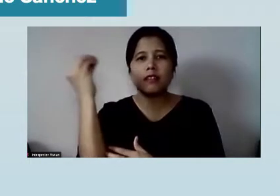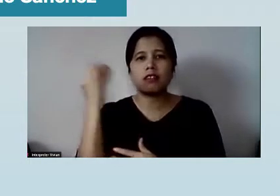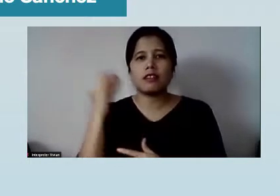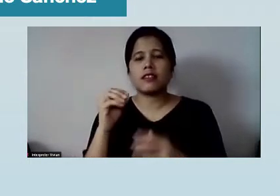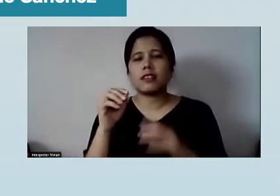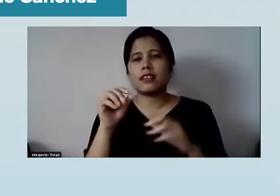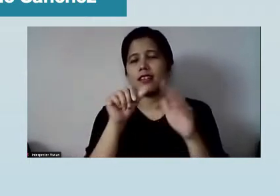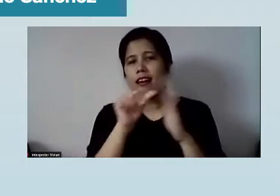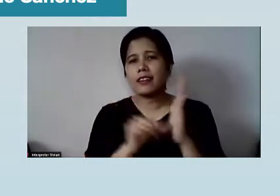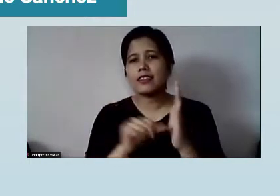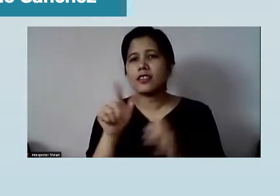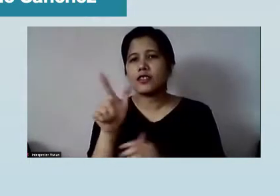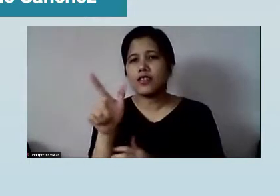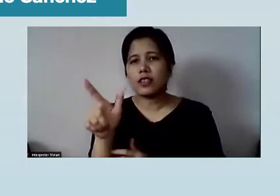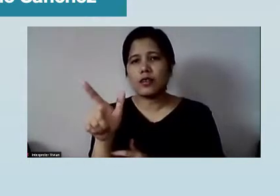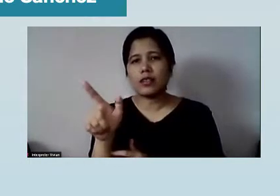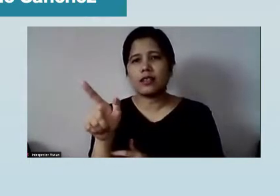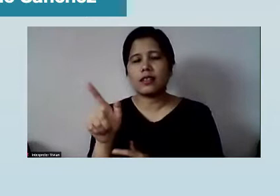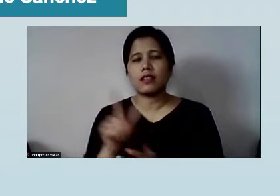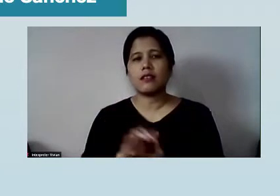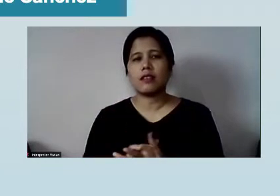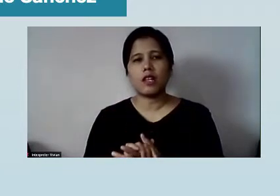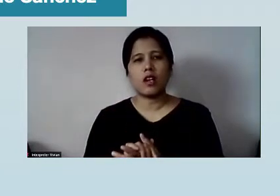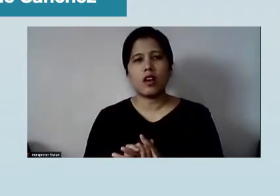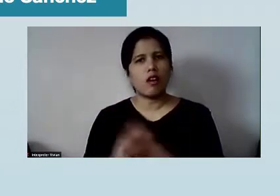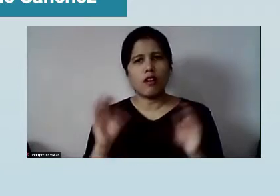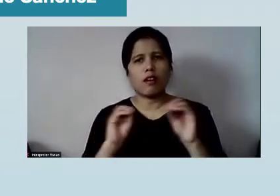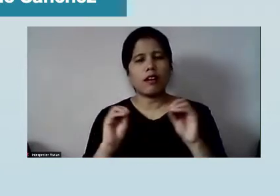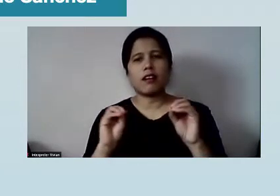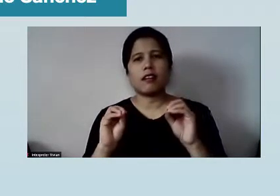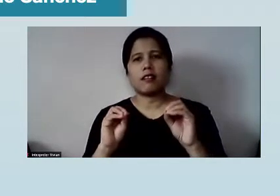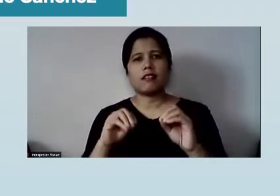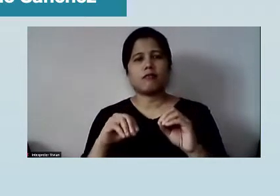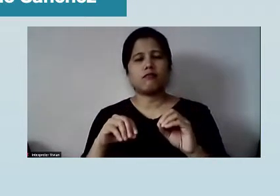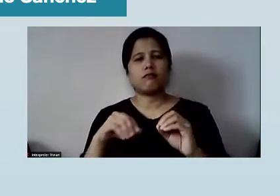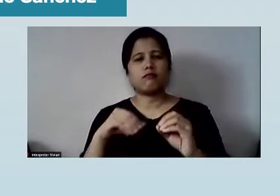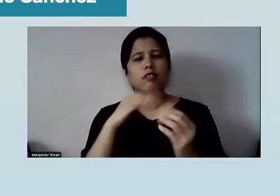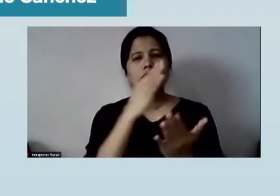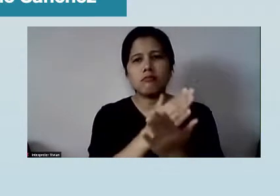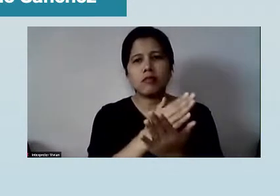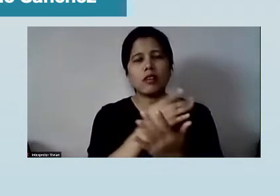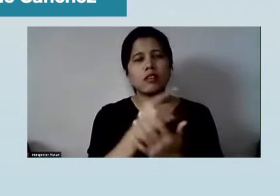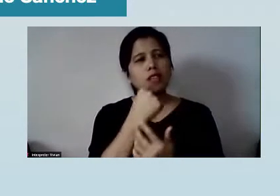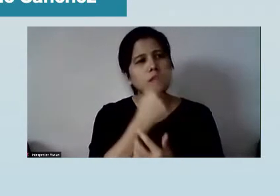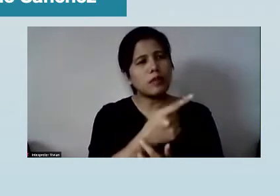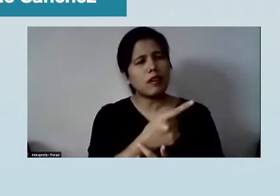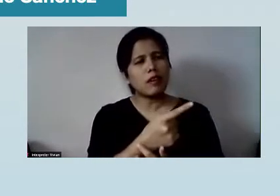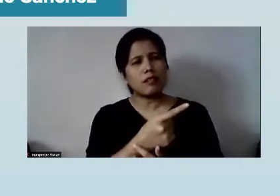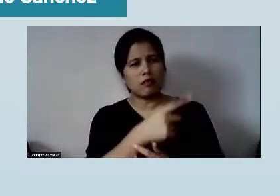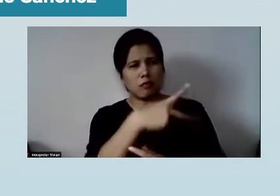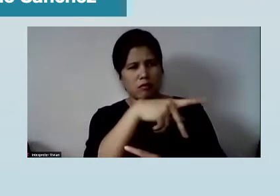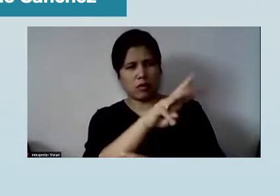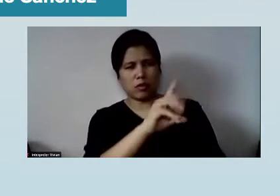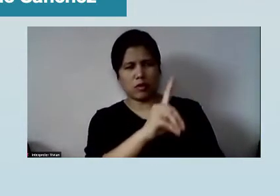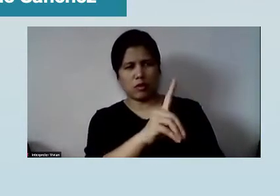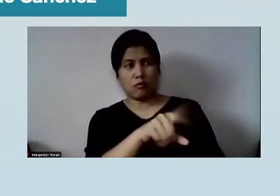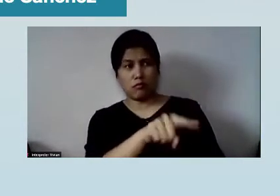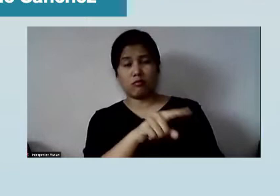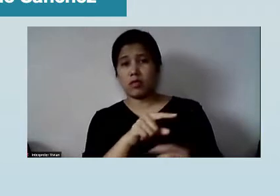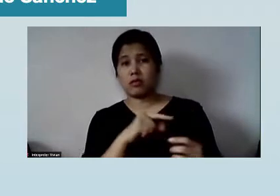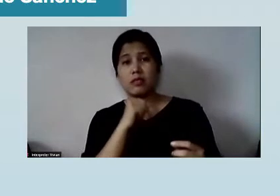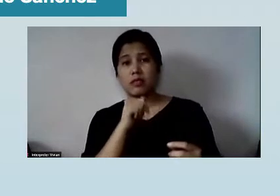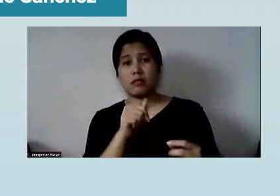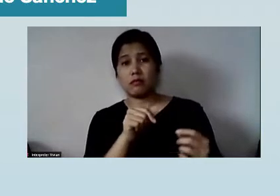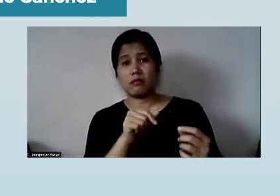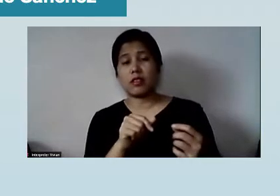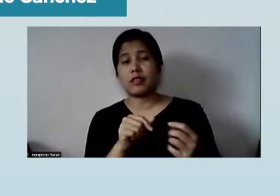So, wala pong dapat humadlang sa sinasabi ng mga taong may kapansanan na hindi